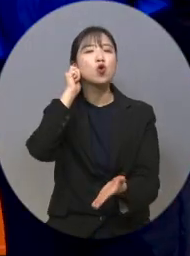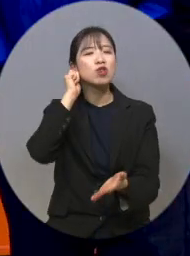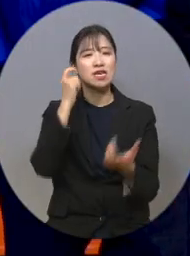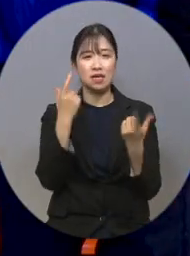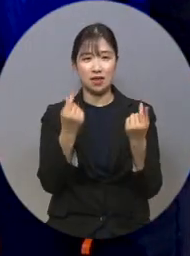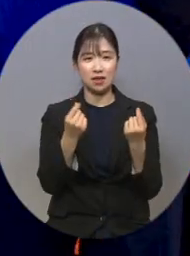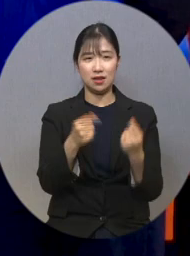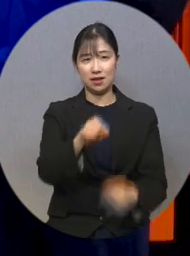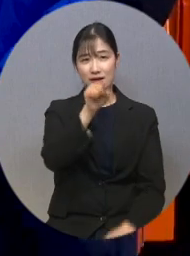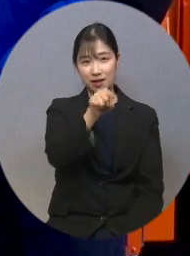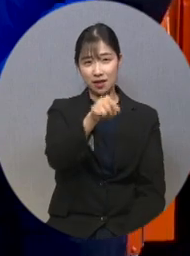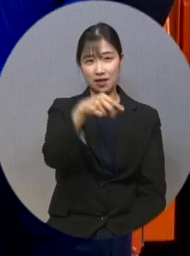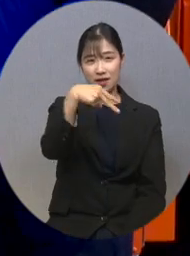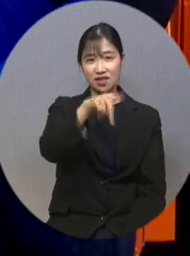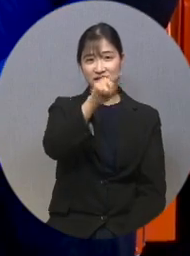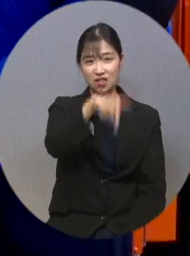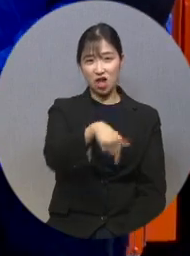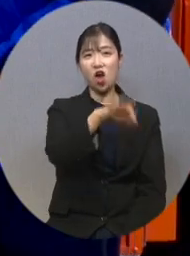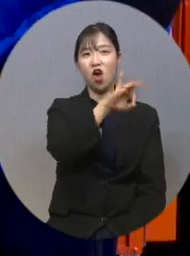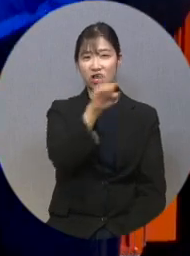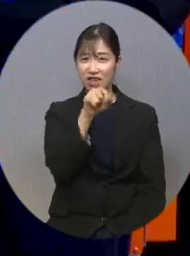그래요? 석이